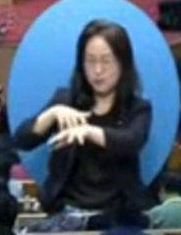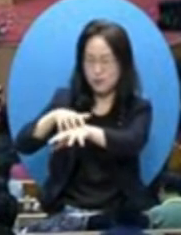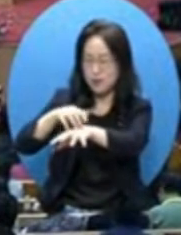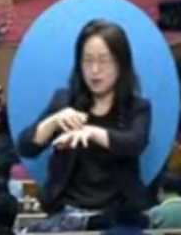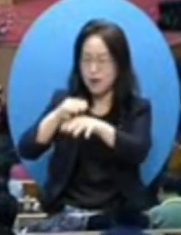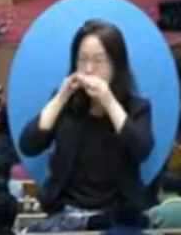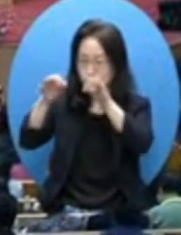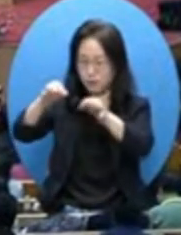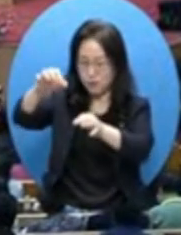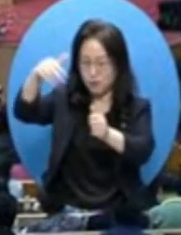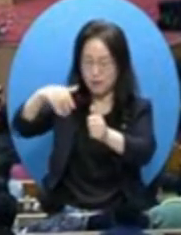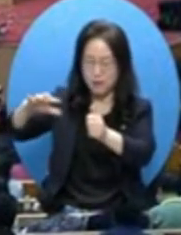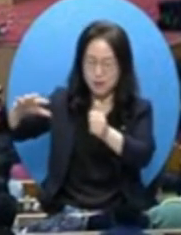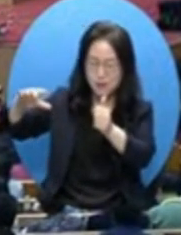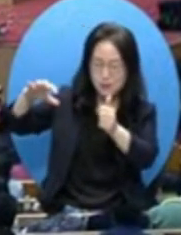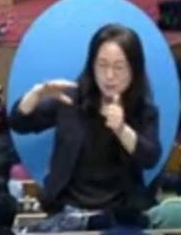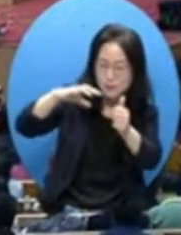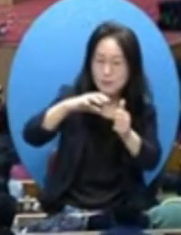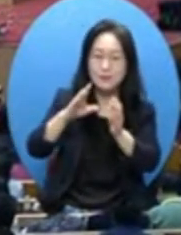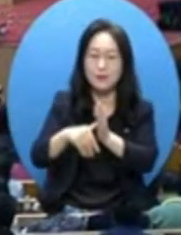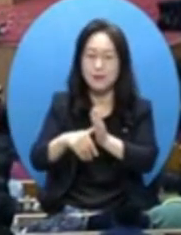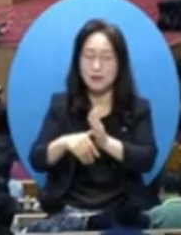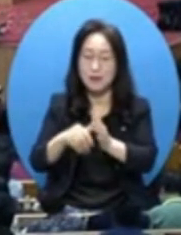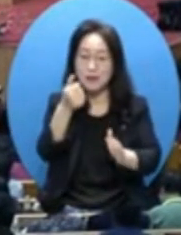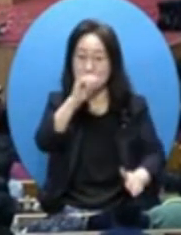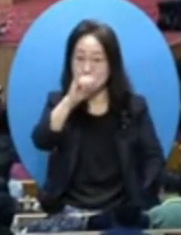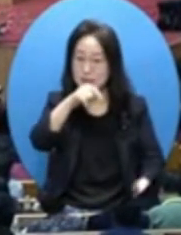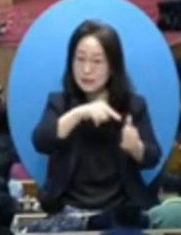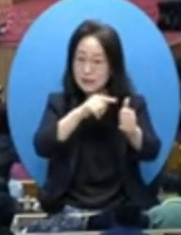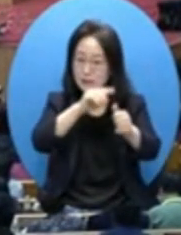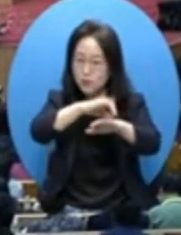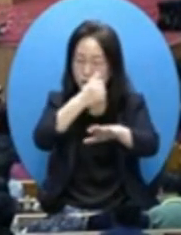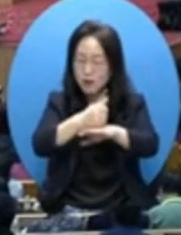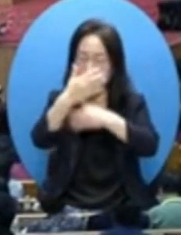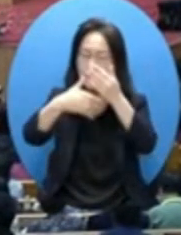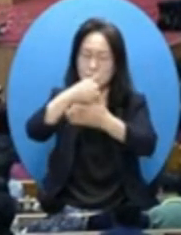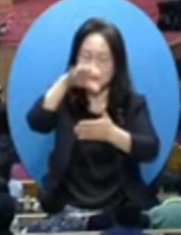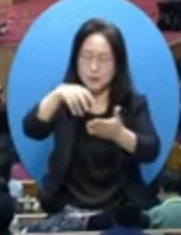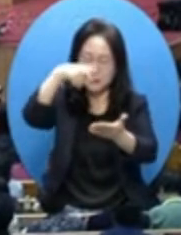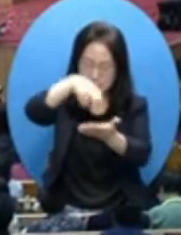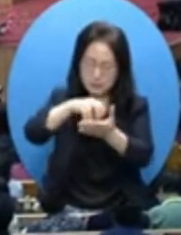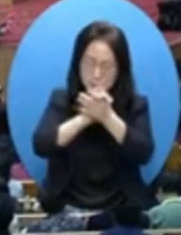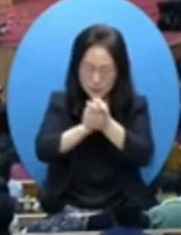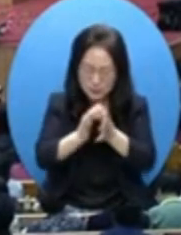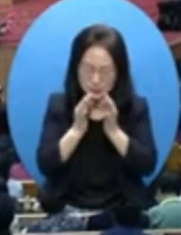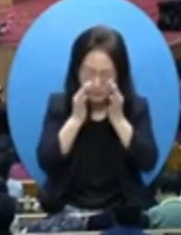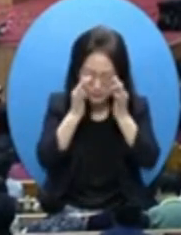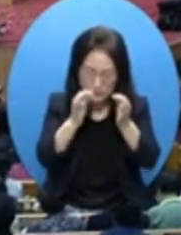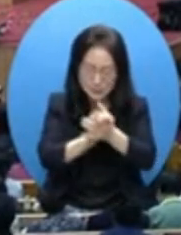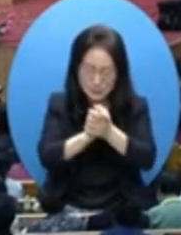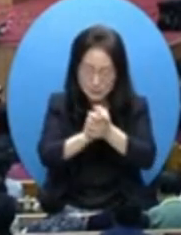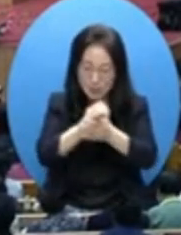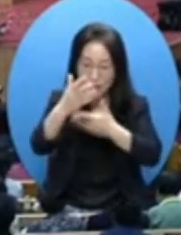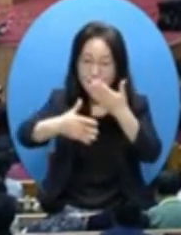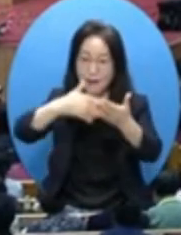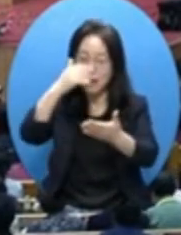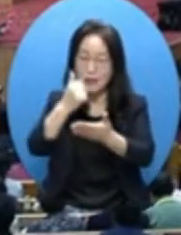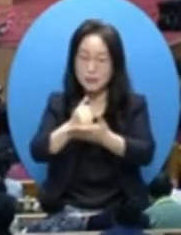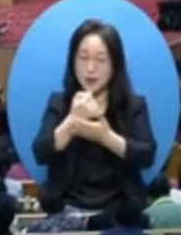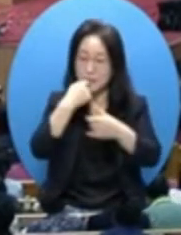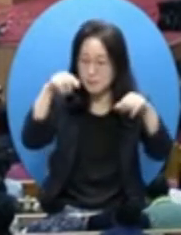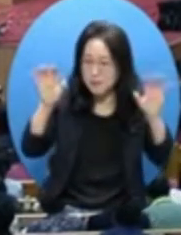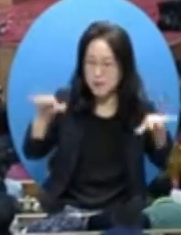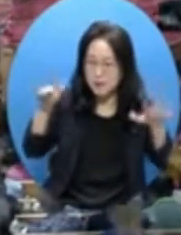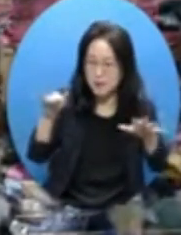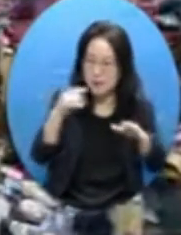유다를 치러 왔을 때 그때도 히스기야 왕이 하나님께 엎드려 기도합니다. 간절히 기도하니까 하나님께서 하나님의 사자를 보내서 그날